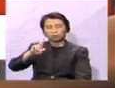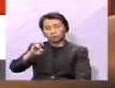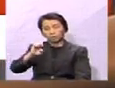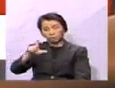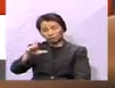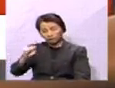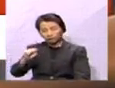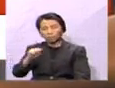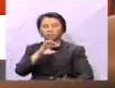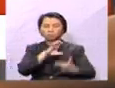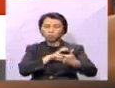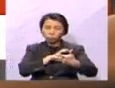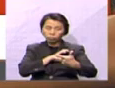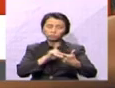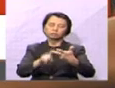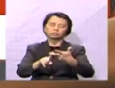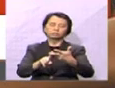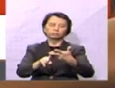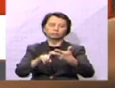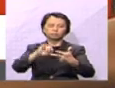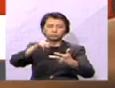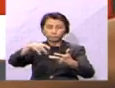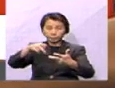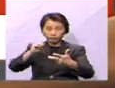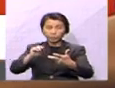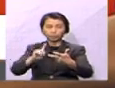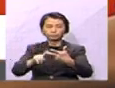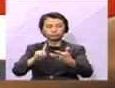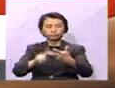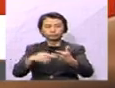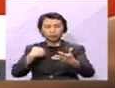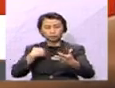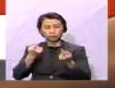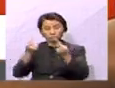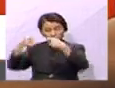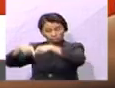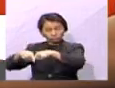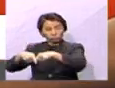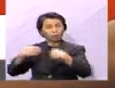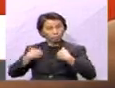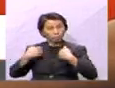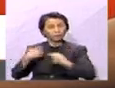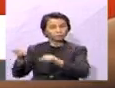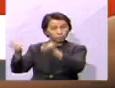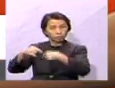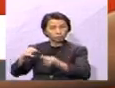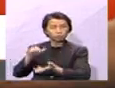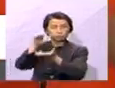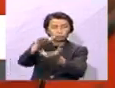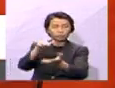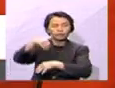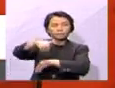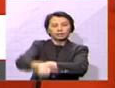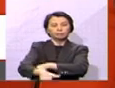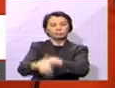daripada polis daripada saya tengok umno pun datang bagi sumbangan untuk